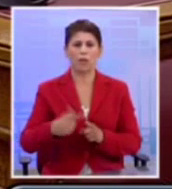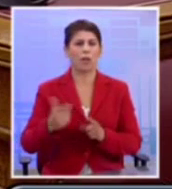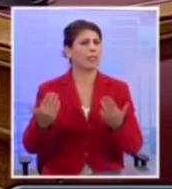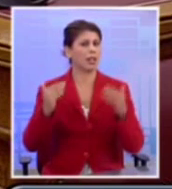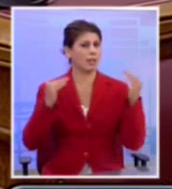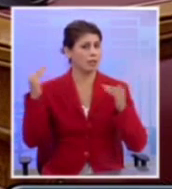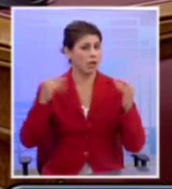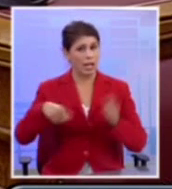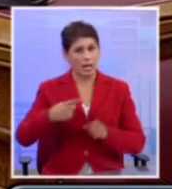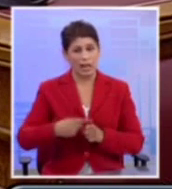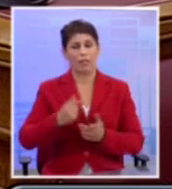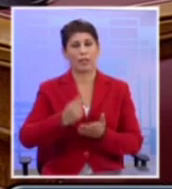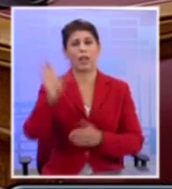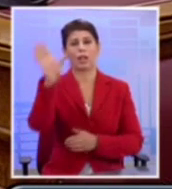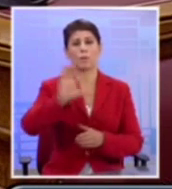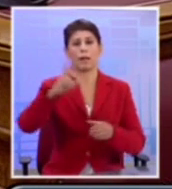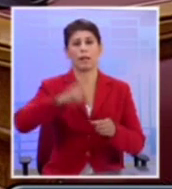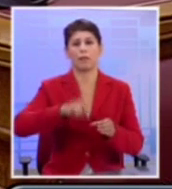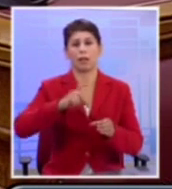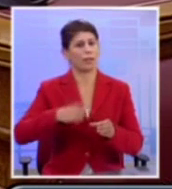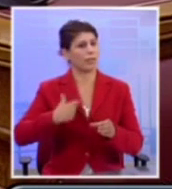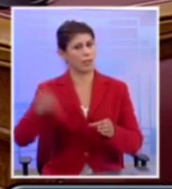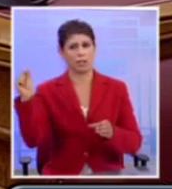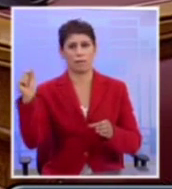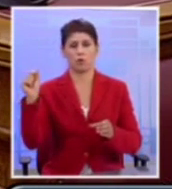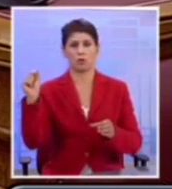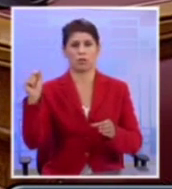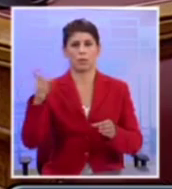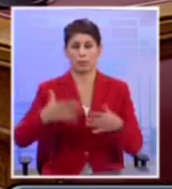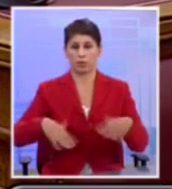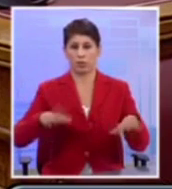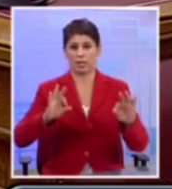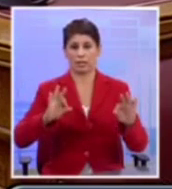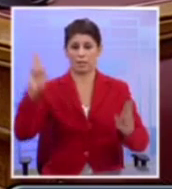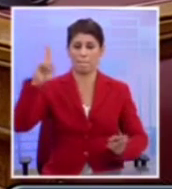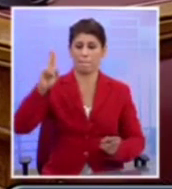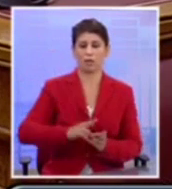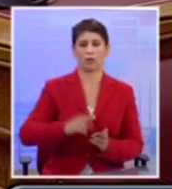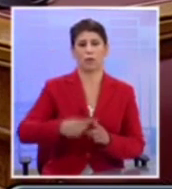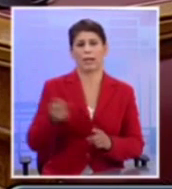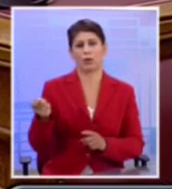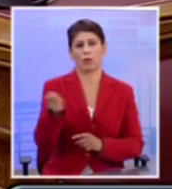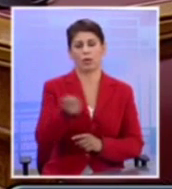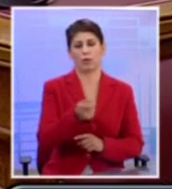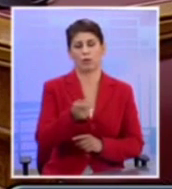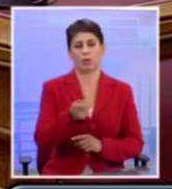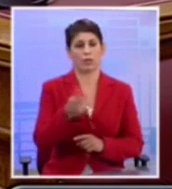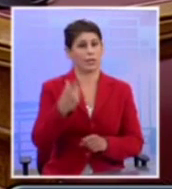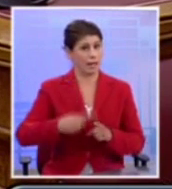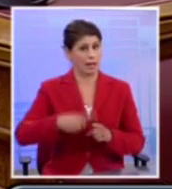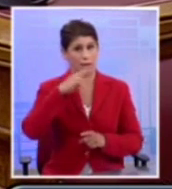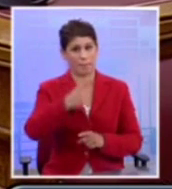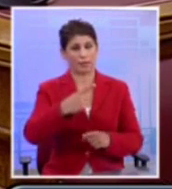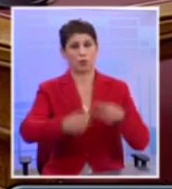ότι τόσο η Ελλάδα όσο και οι Ευρωπαίοι εταίροι ήταν αντίθετοι με μια εξ αρχής αναδιάσωση του ελληνικού χρέους. Οι ελληνικές αρχές απάντησαν